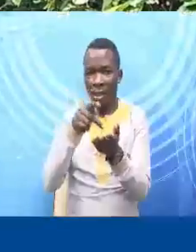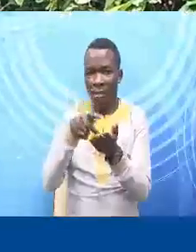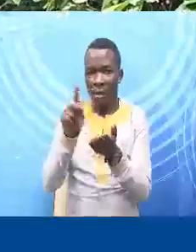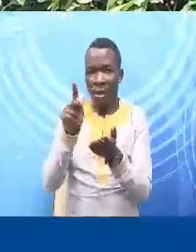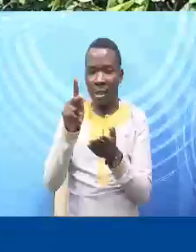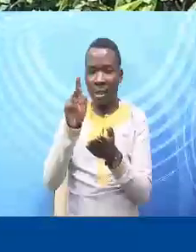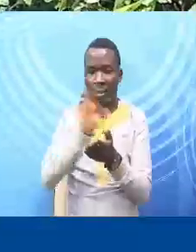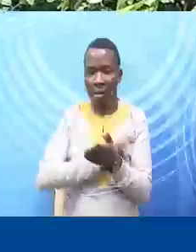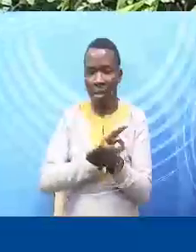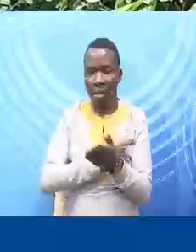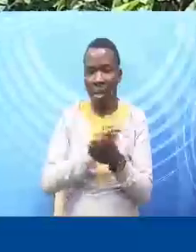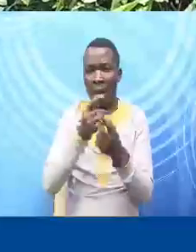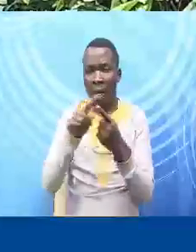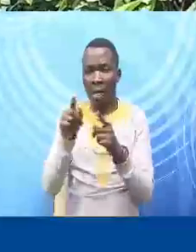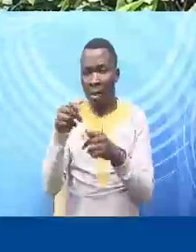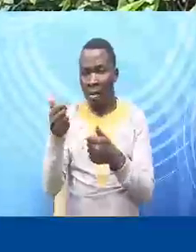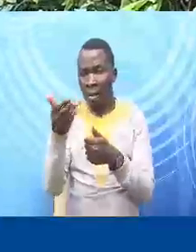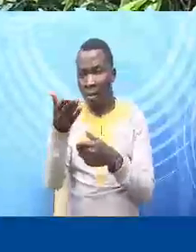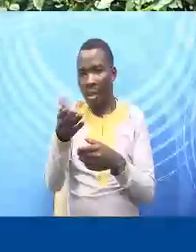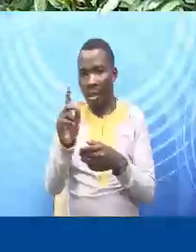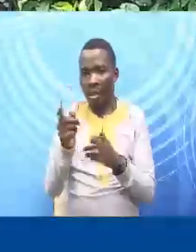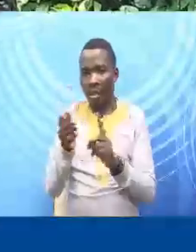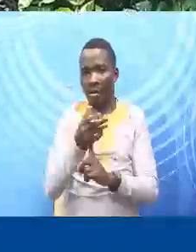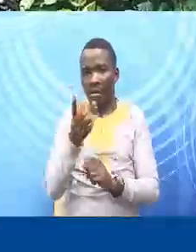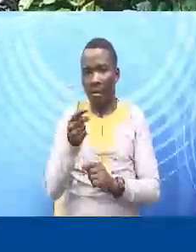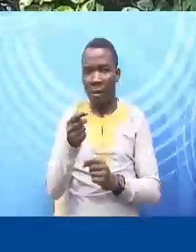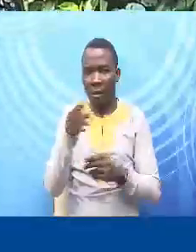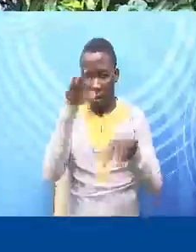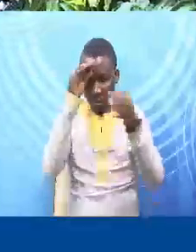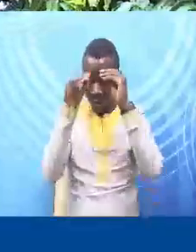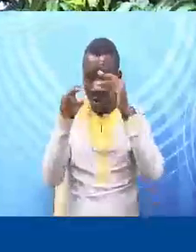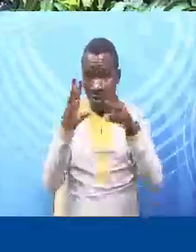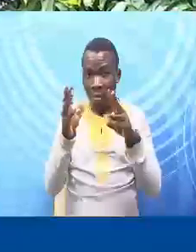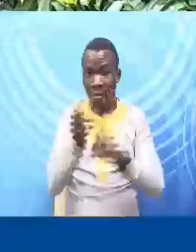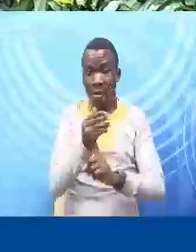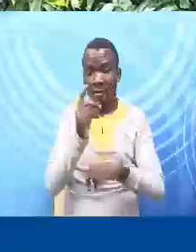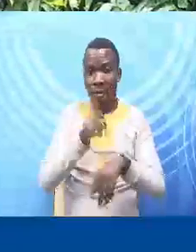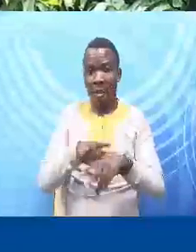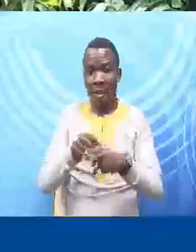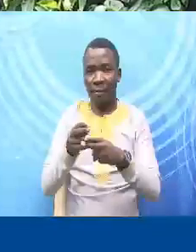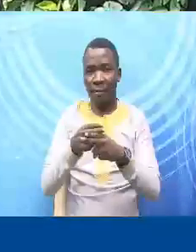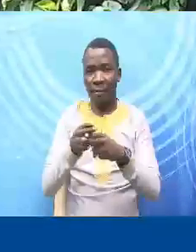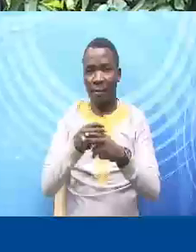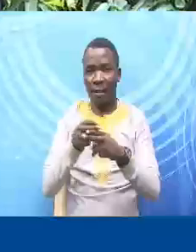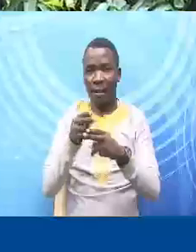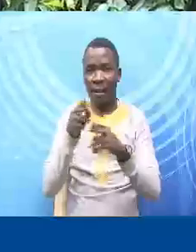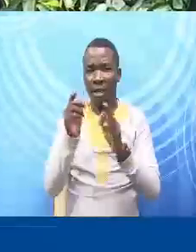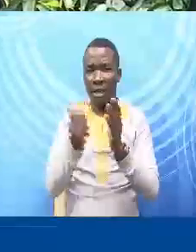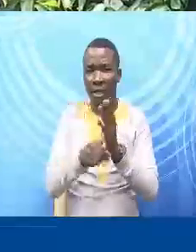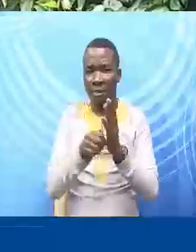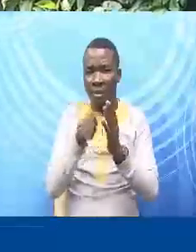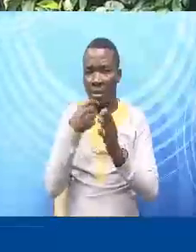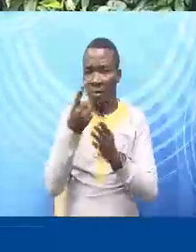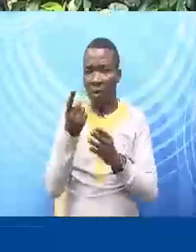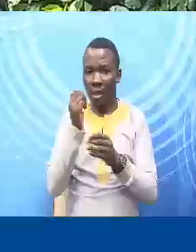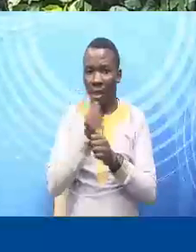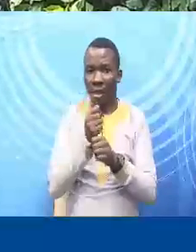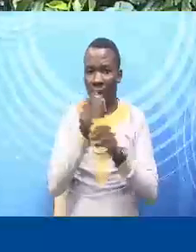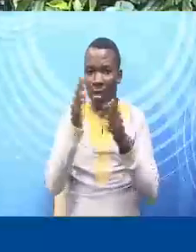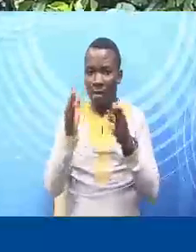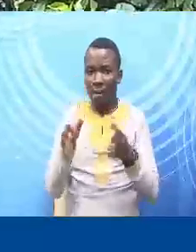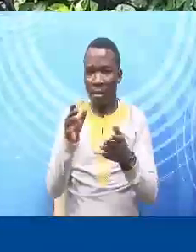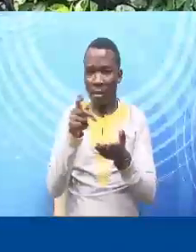batari babona amafaranga yabo, birimo kwigwaho uburyo bayabona mu gihe cya vuba. So ikibazo cyo kuvuga ngo abakozi ntabwo babahemba, hari igihe